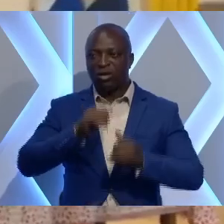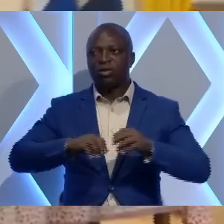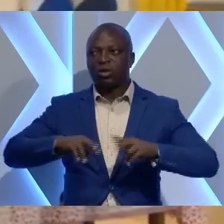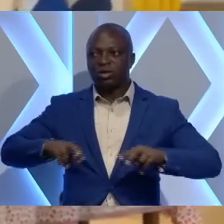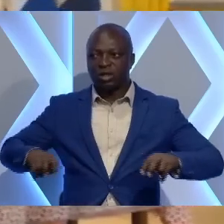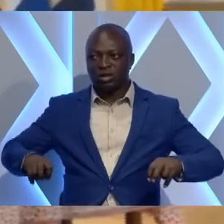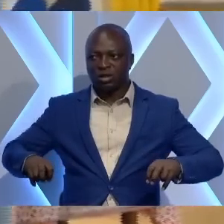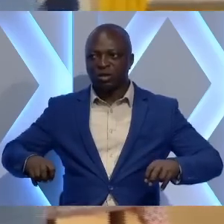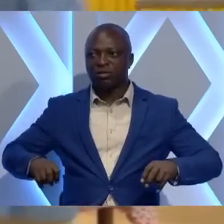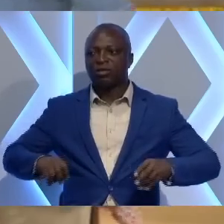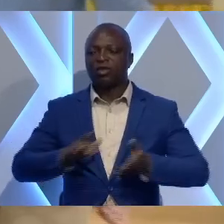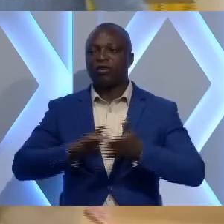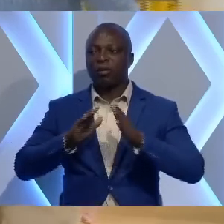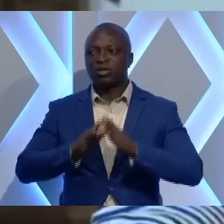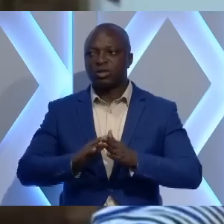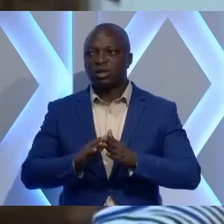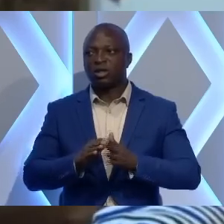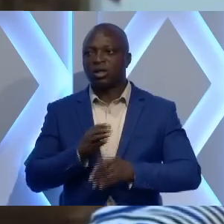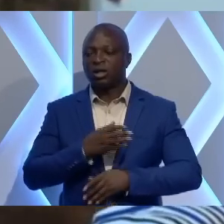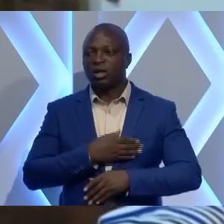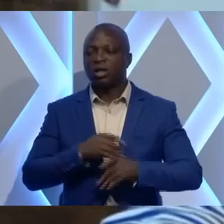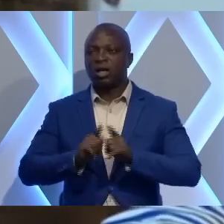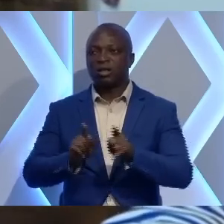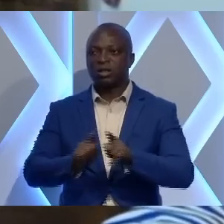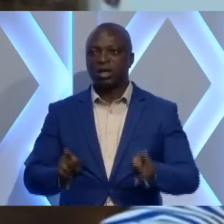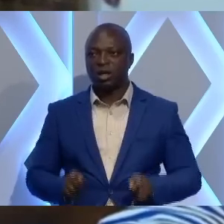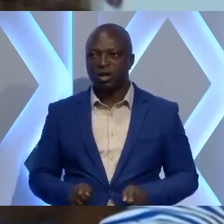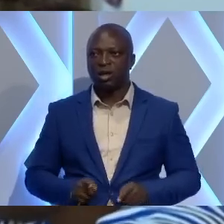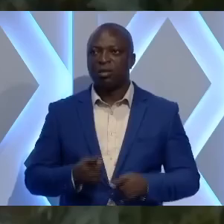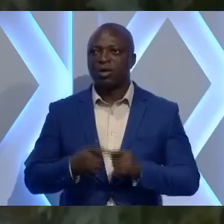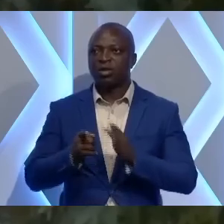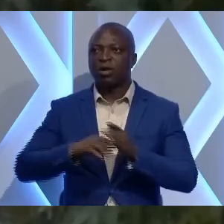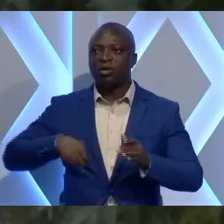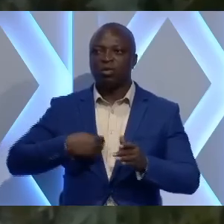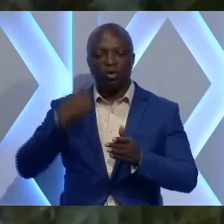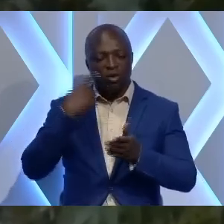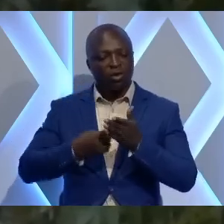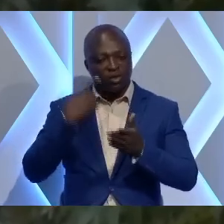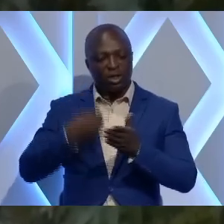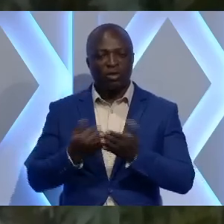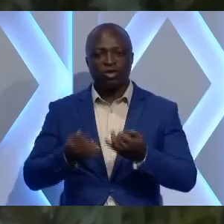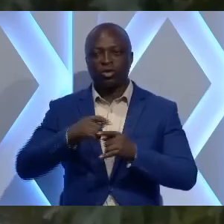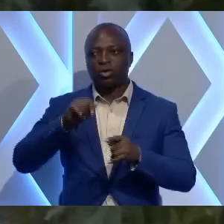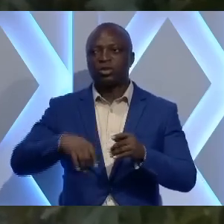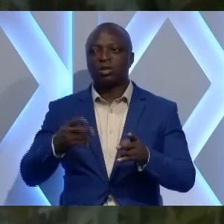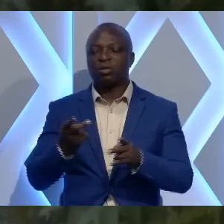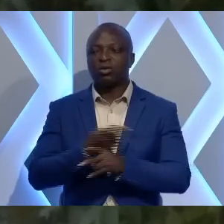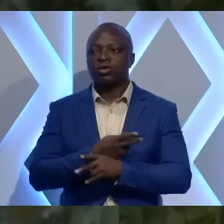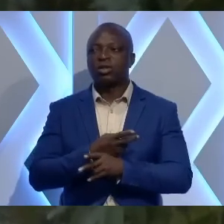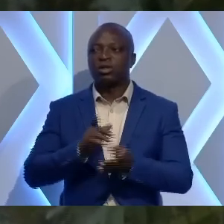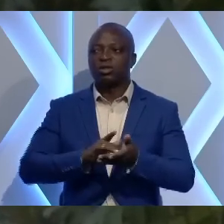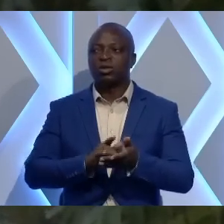recherche, pharmaceutique, et etc. Mais seulement nous constatons de nos jours que ces produits sont